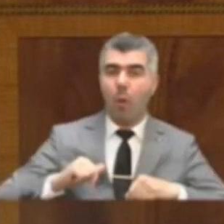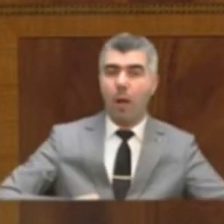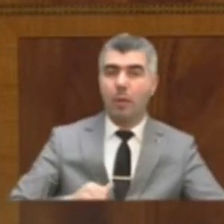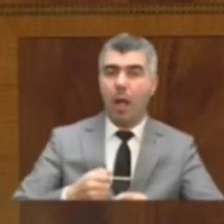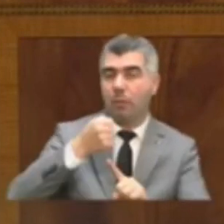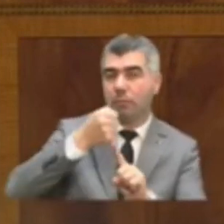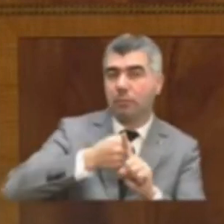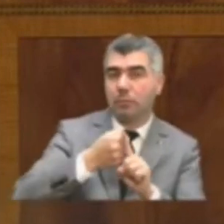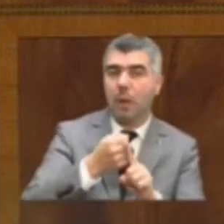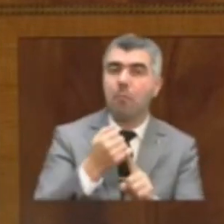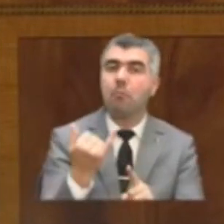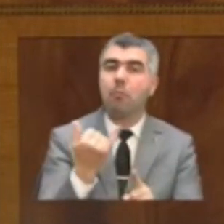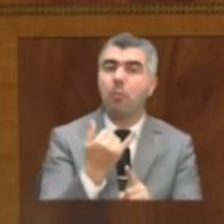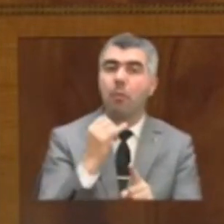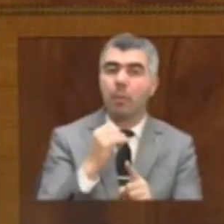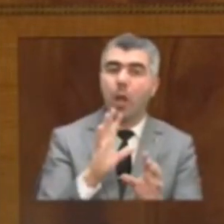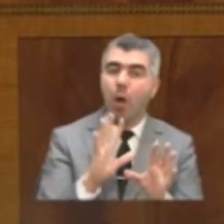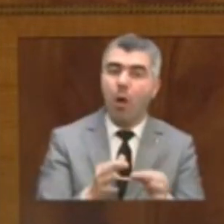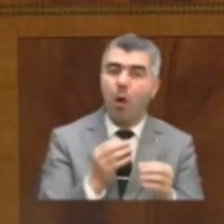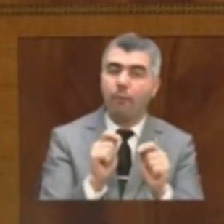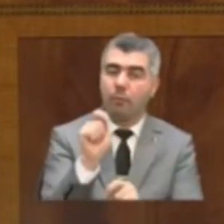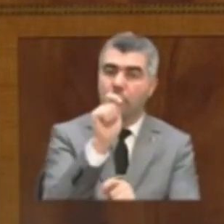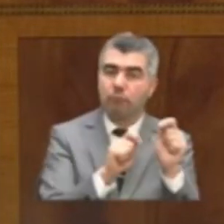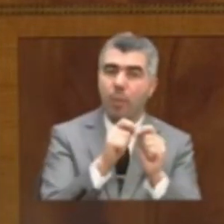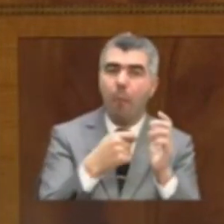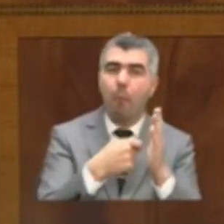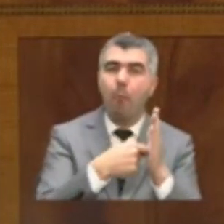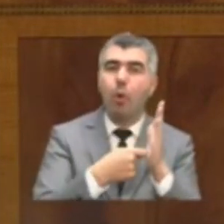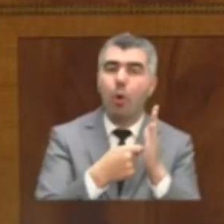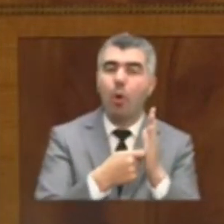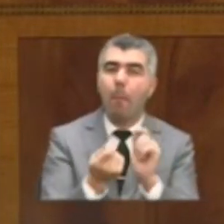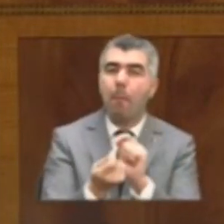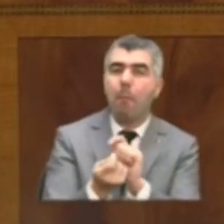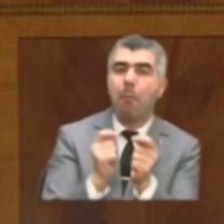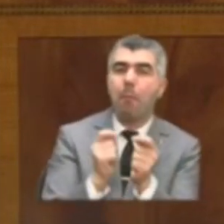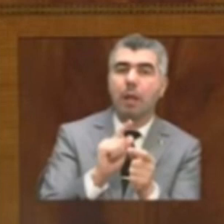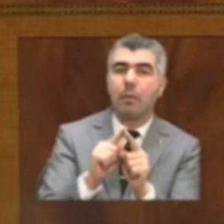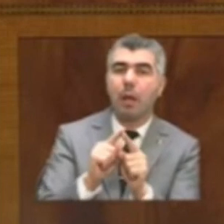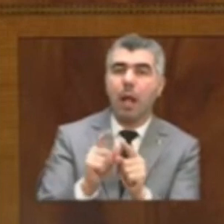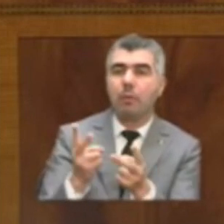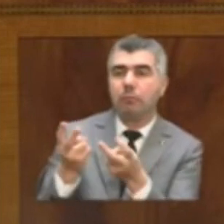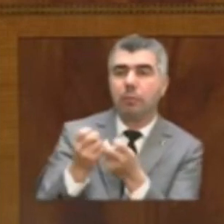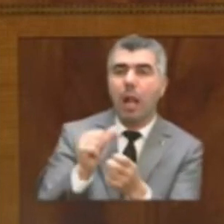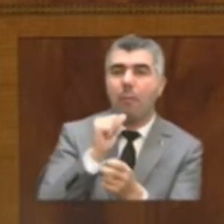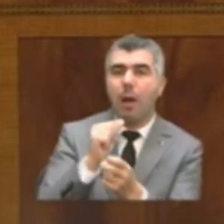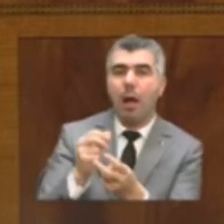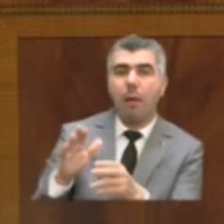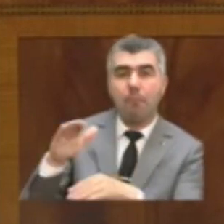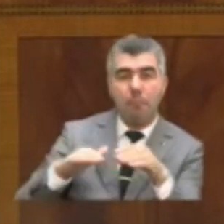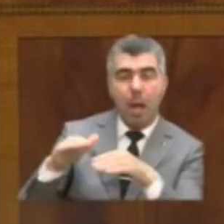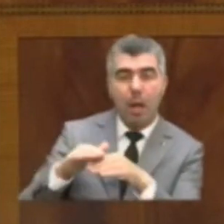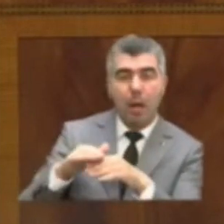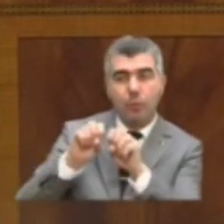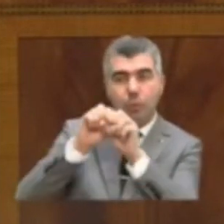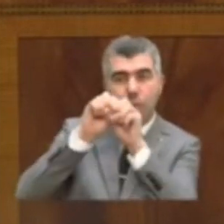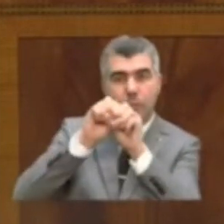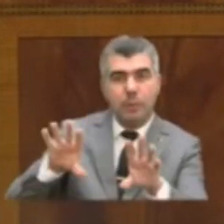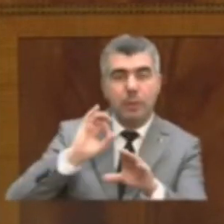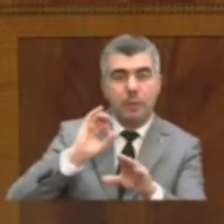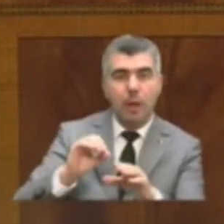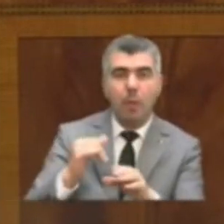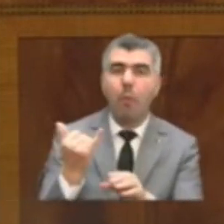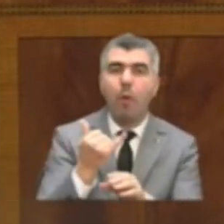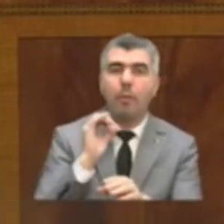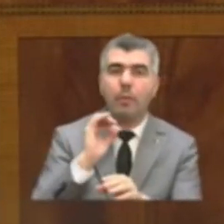دور رئيسي في إنجاز وتنفيذ المشاريع الكبرى لتحويل المياه والربط بين الأحواض المائية بصفتها كصاحب